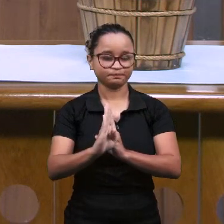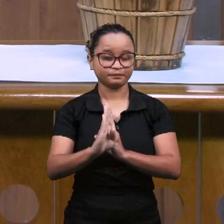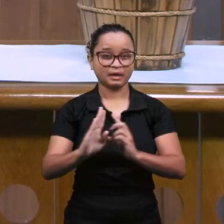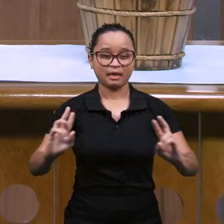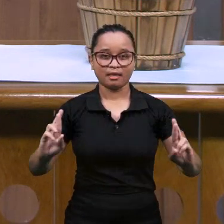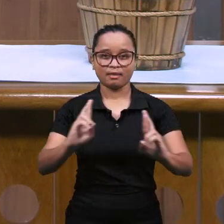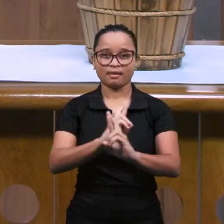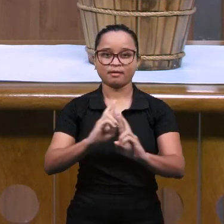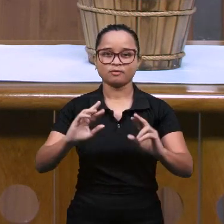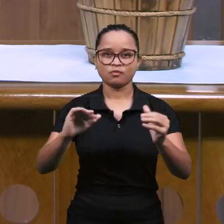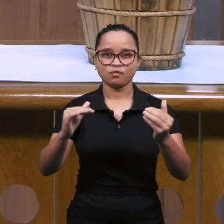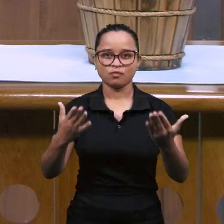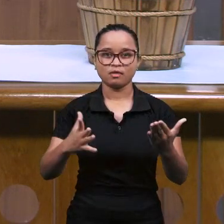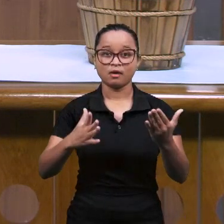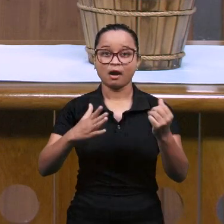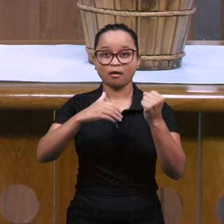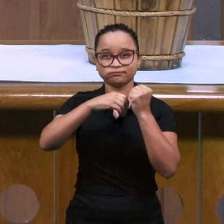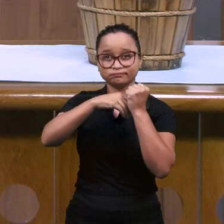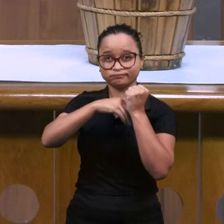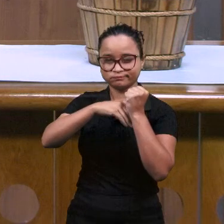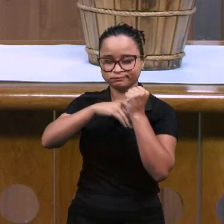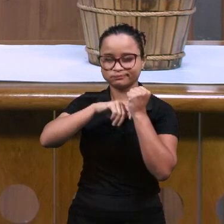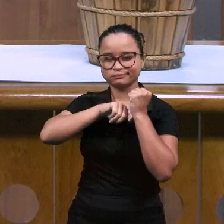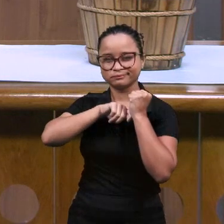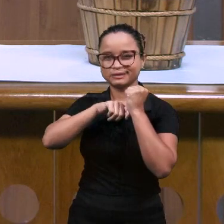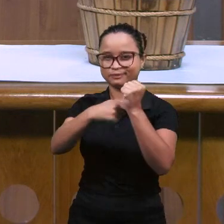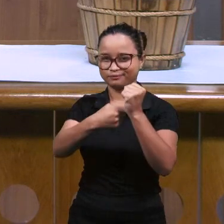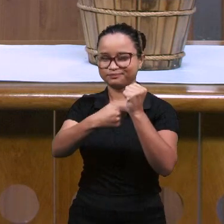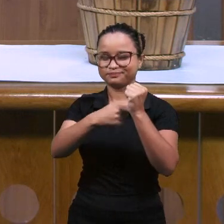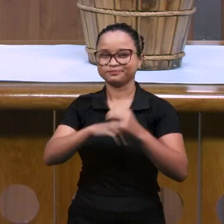lié au mystère. Ce sujet,